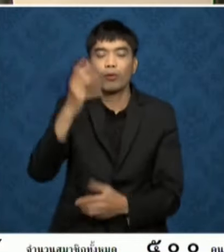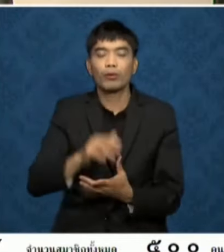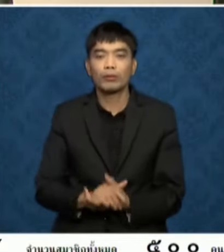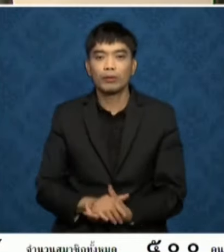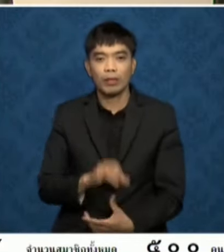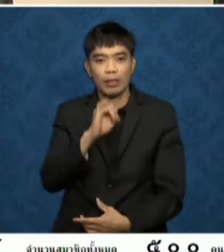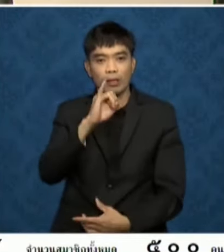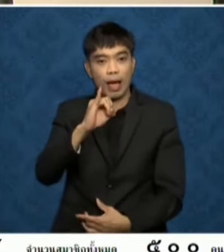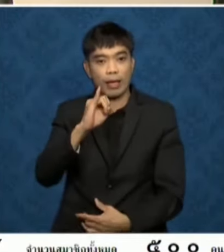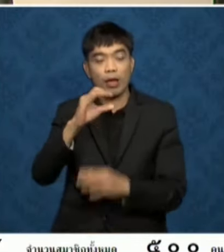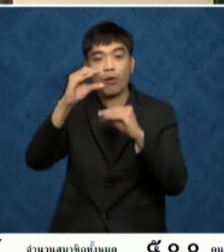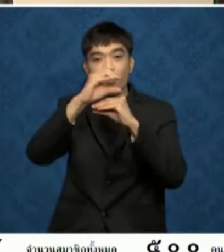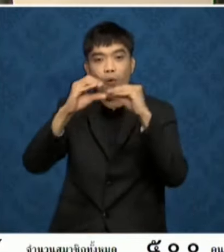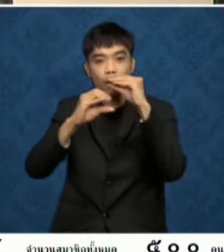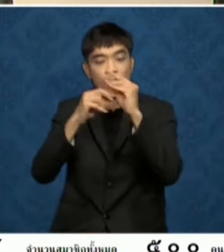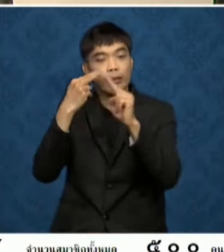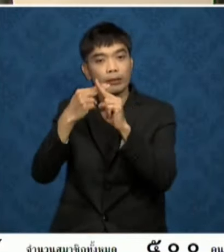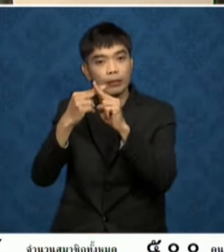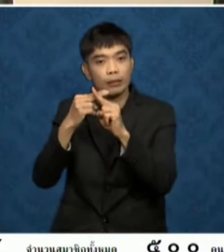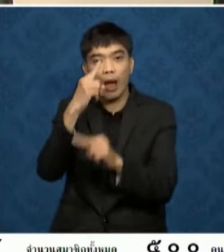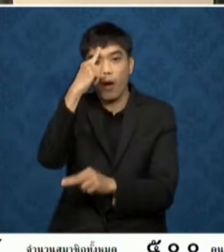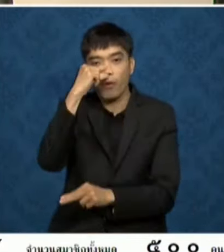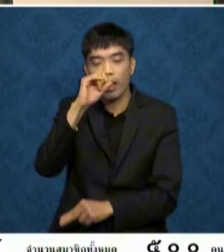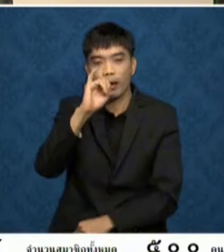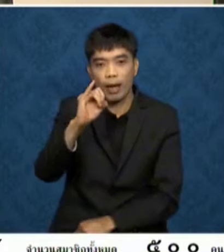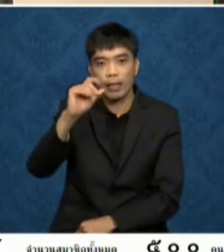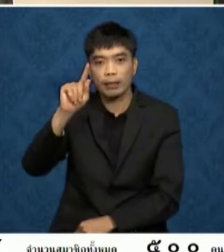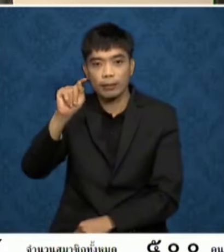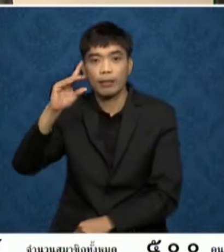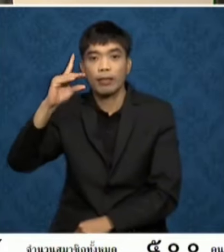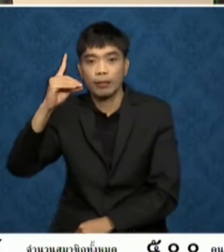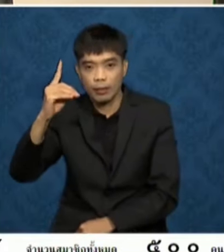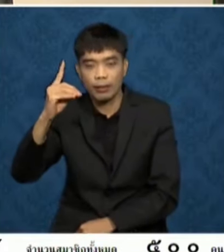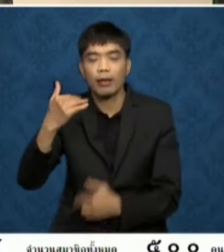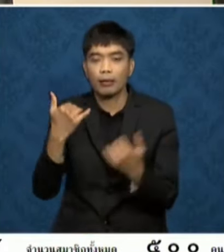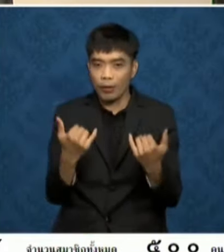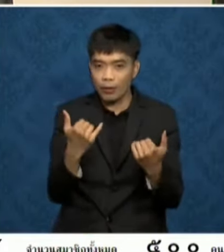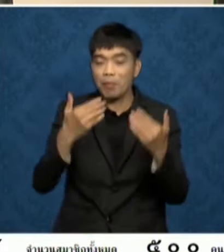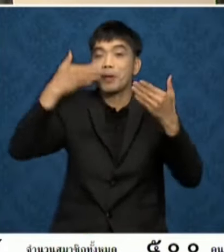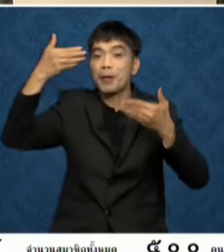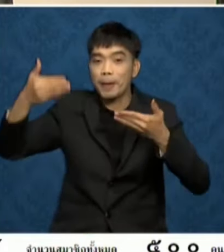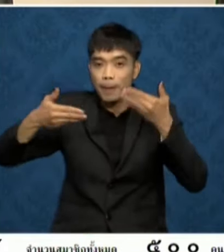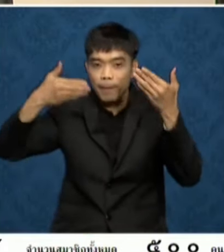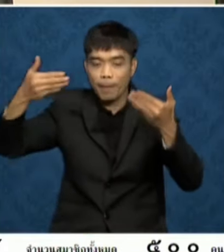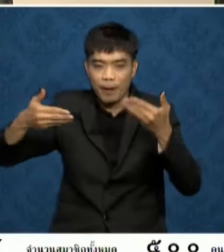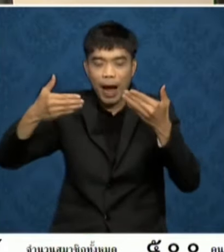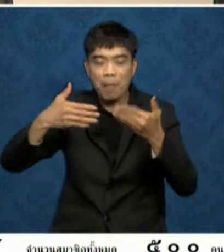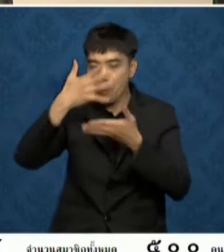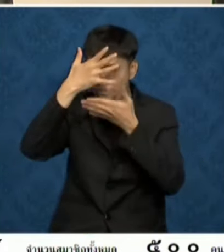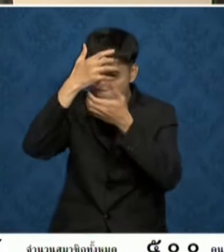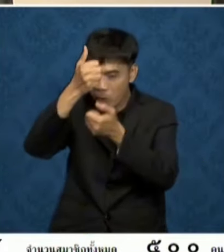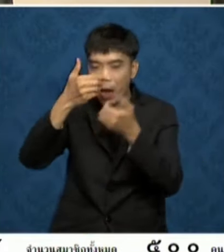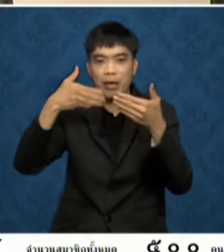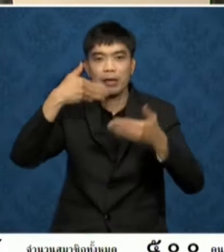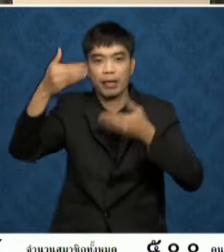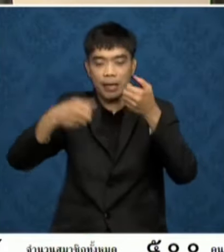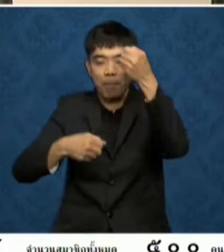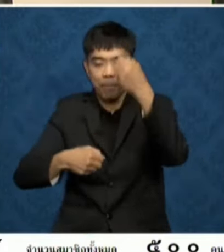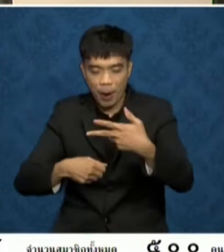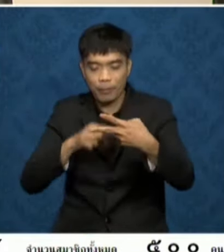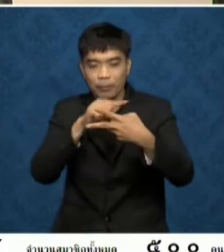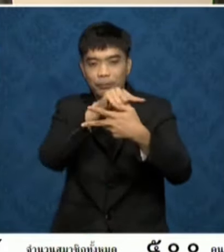ของ ITD เนี่ยค่ะที่เข้าสู่การพิจารณาของชั้นอนุกรรมาธิการในปีนี้นะคะมีกิจกรรมที่น่าสนใจนะคะอยู่3กิจ